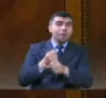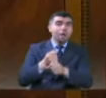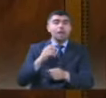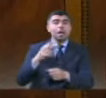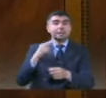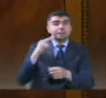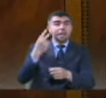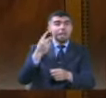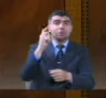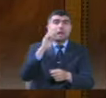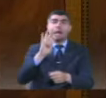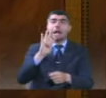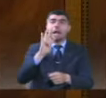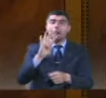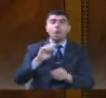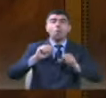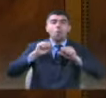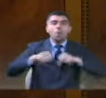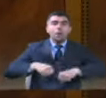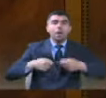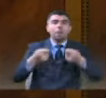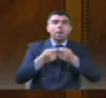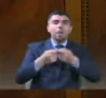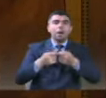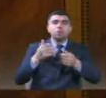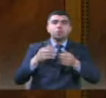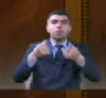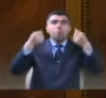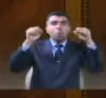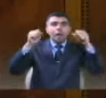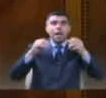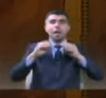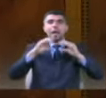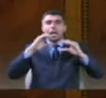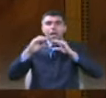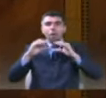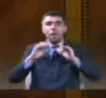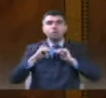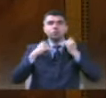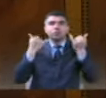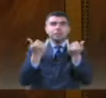شهر أبريل حتى يشكل هذا الشهر فضاء زمنيا للحوار والمفاوضات من أجل